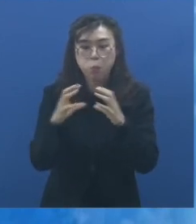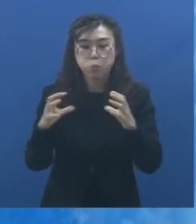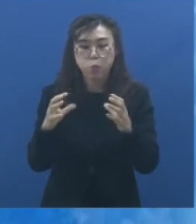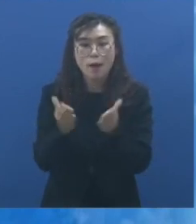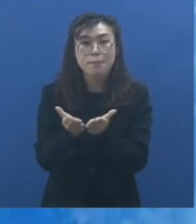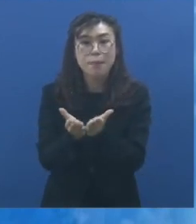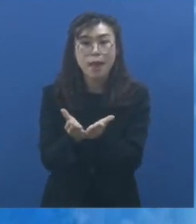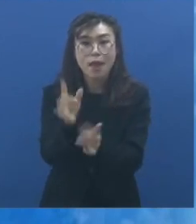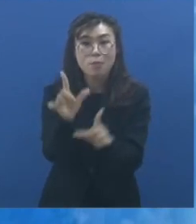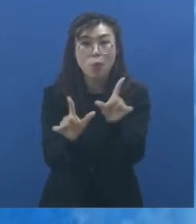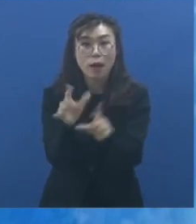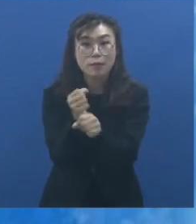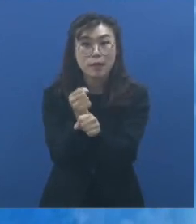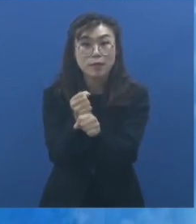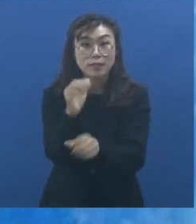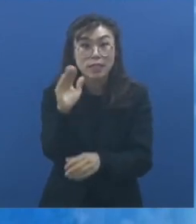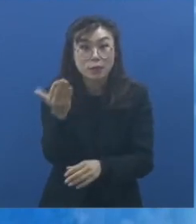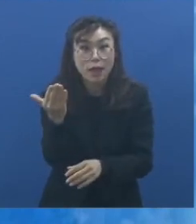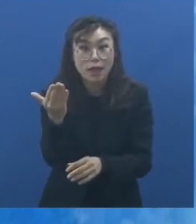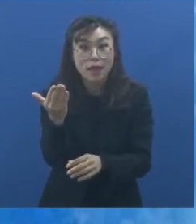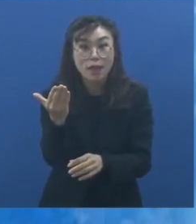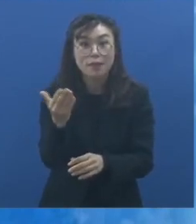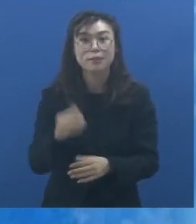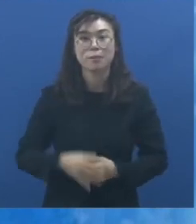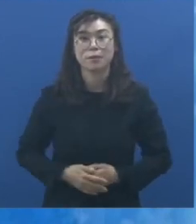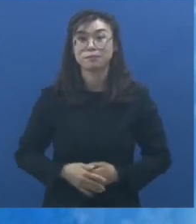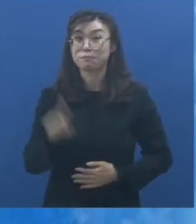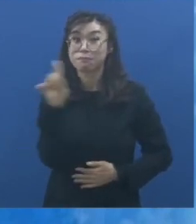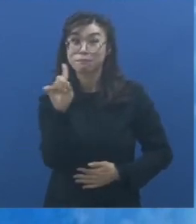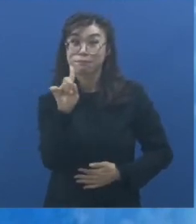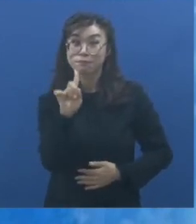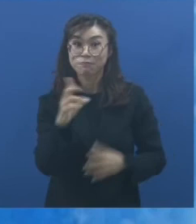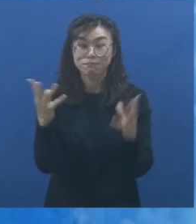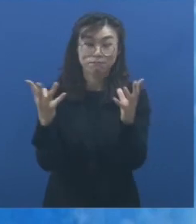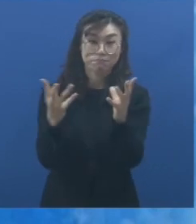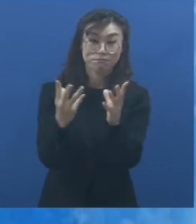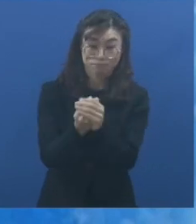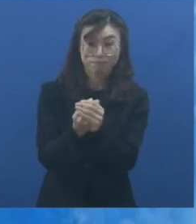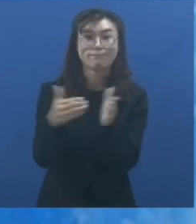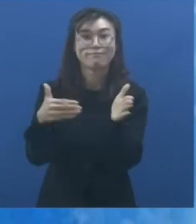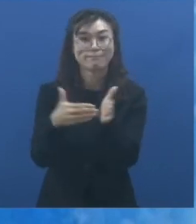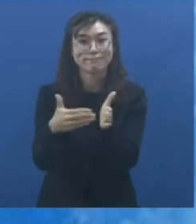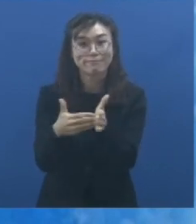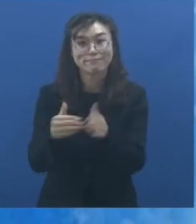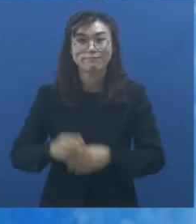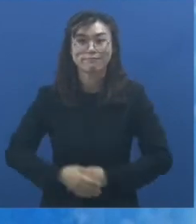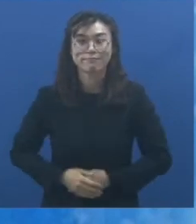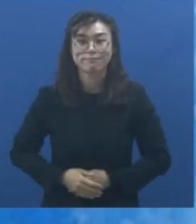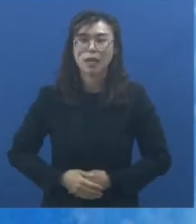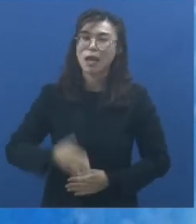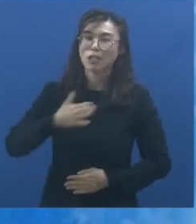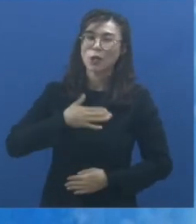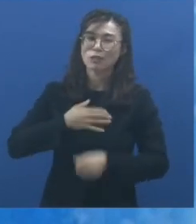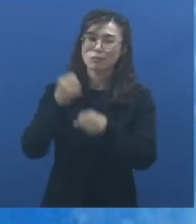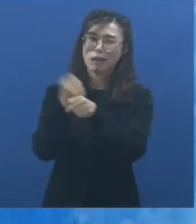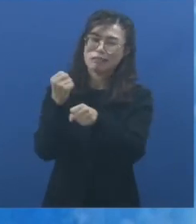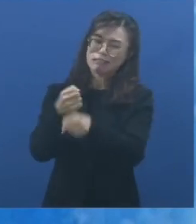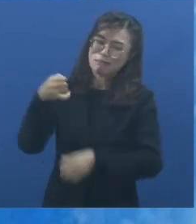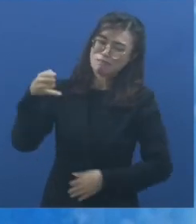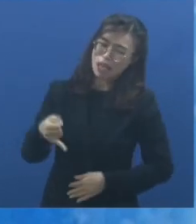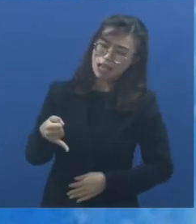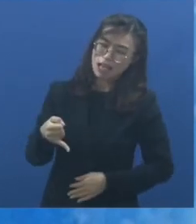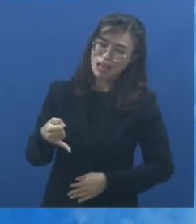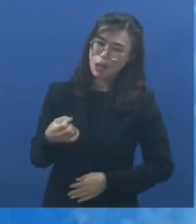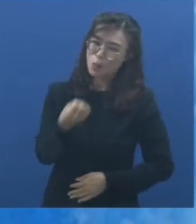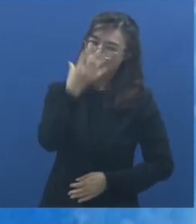자 그렇게 하면 짠 이렇게 배가 완성이 되요 여러분들 어 저는 잘못 만들어서 믿게